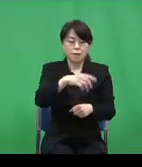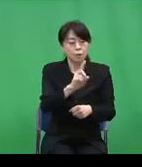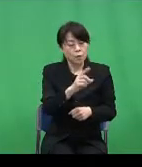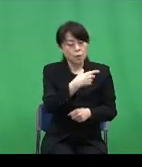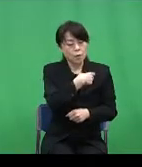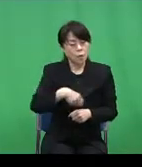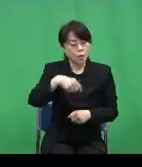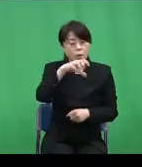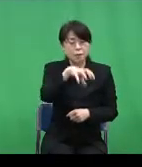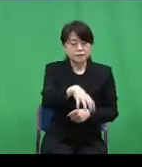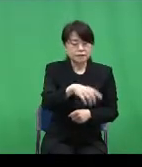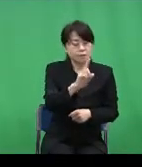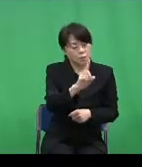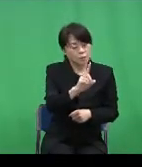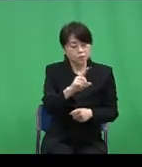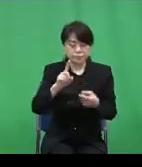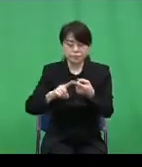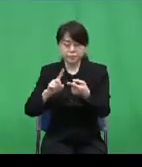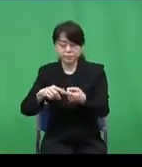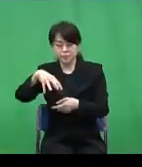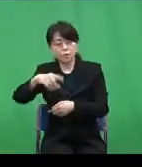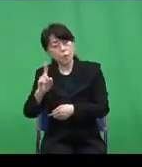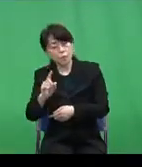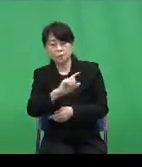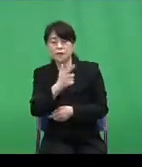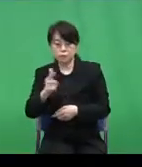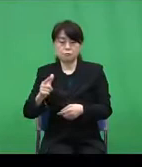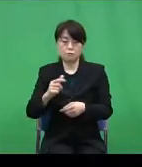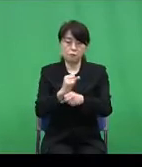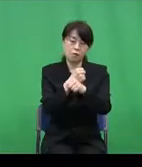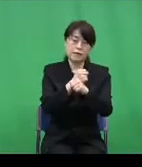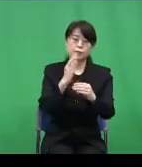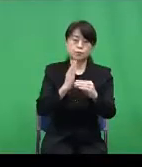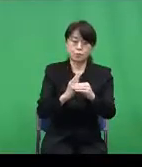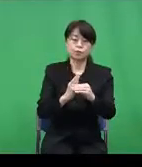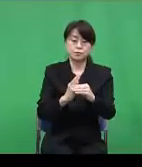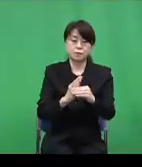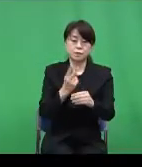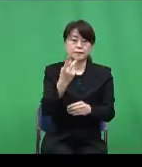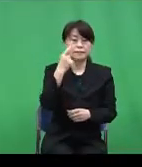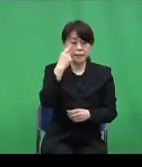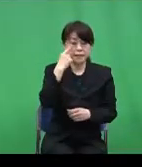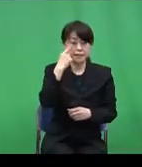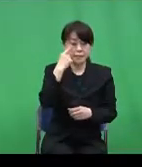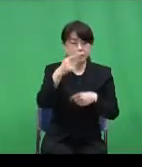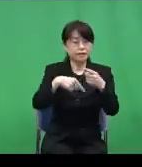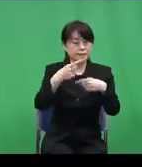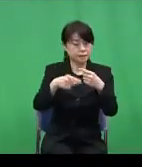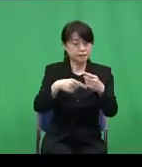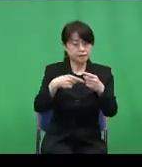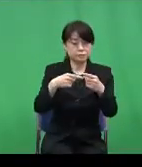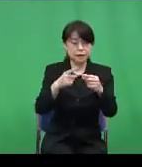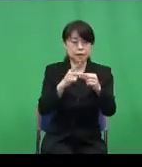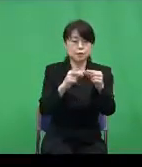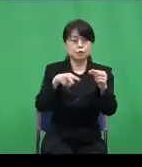ということをですね、今実務的に検討しておりまして、2回目は多分そういうことが中心的なテー